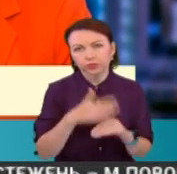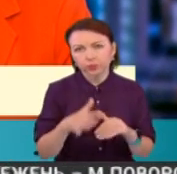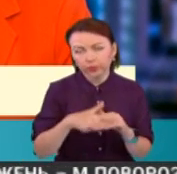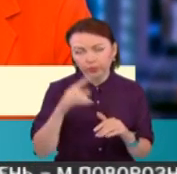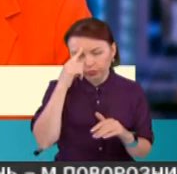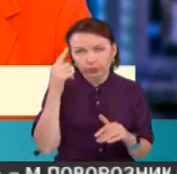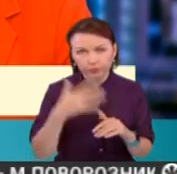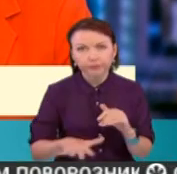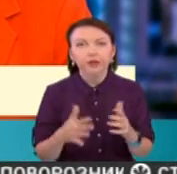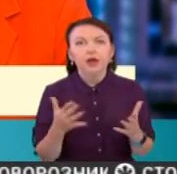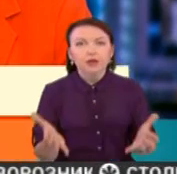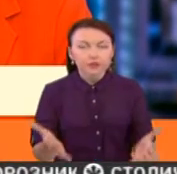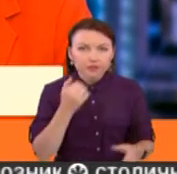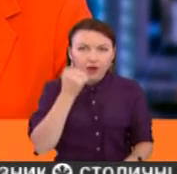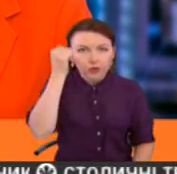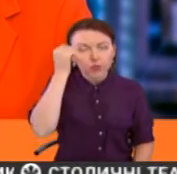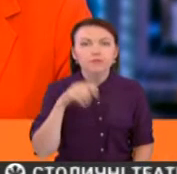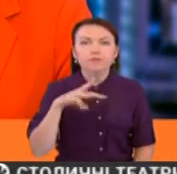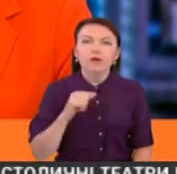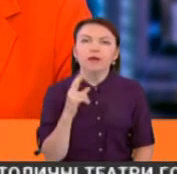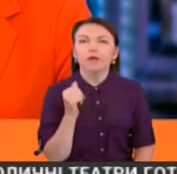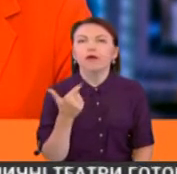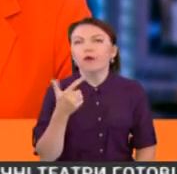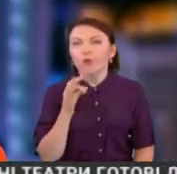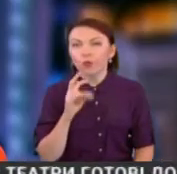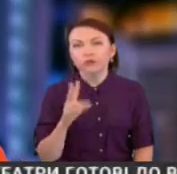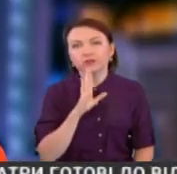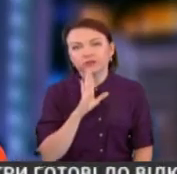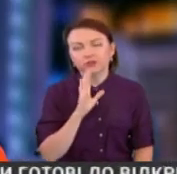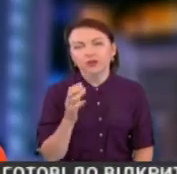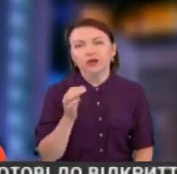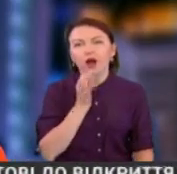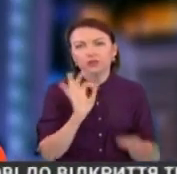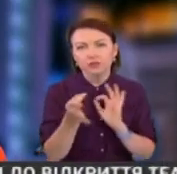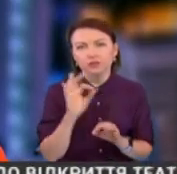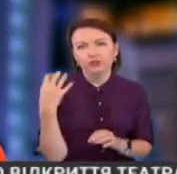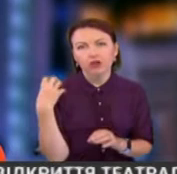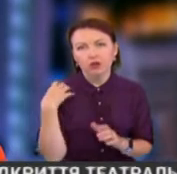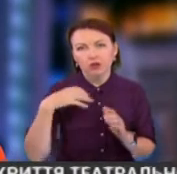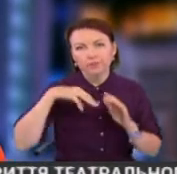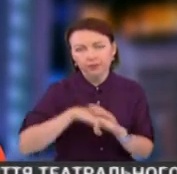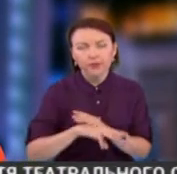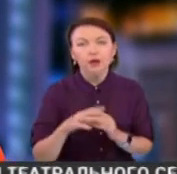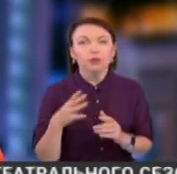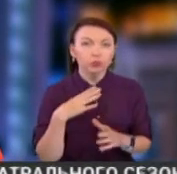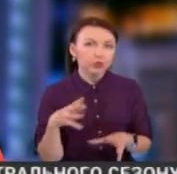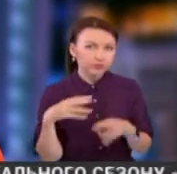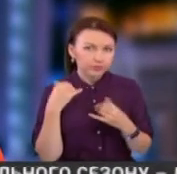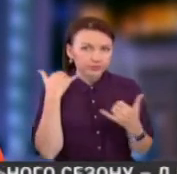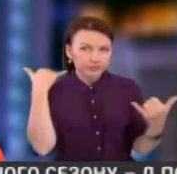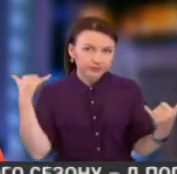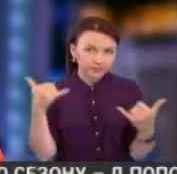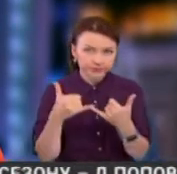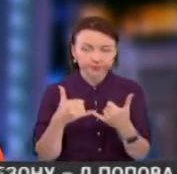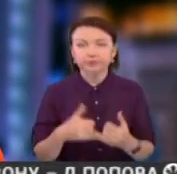вас. Дякуємо. Пані Наталія Макугон, радниця начальника комунального підприємства «Київський метрополітен», була з нами на